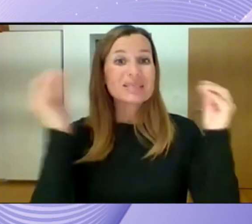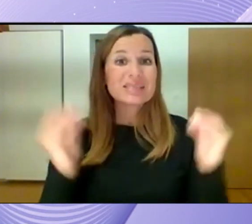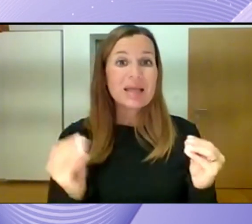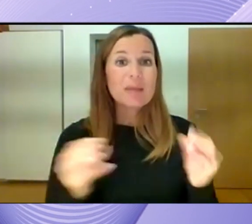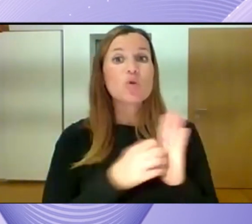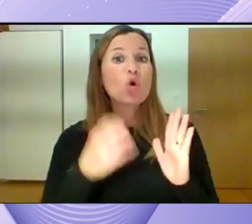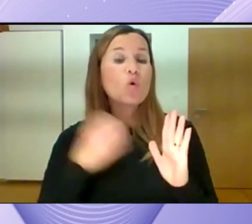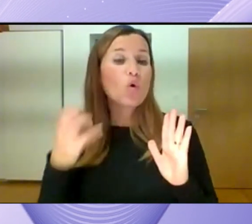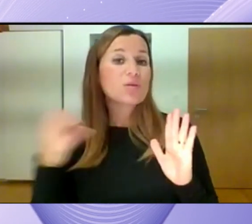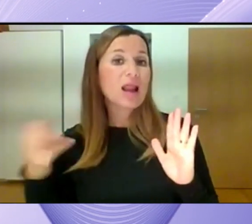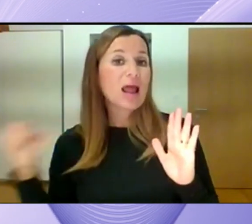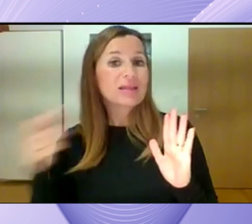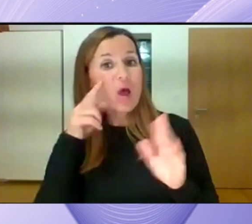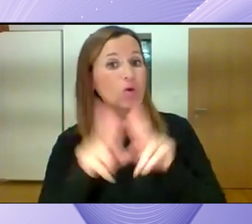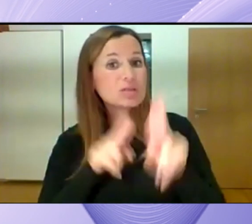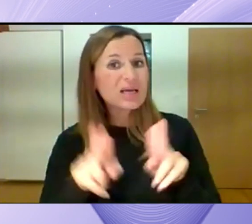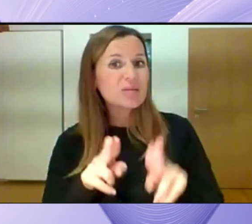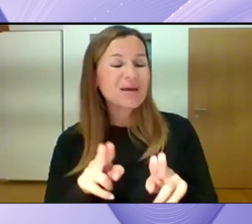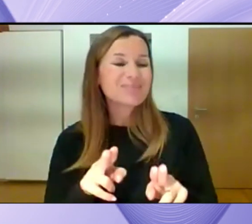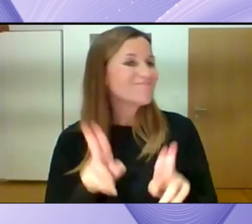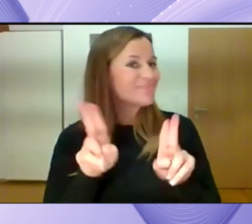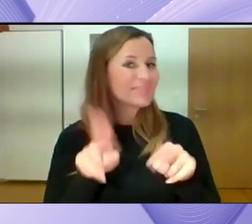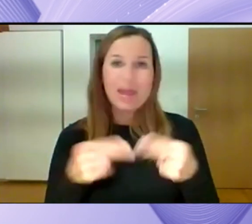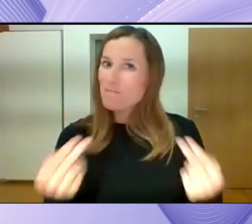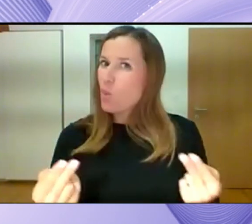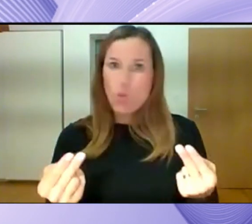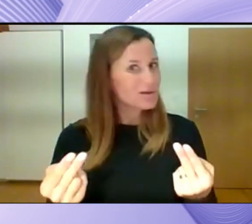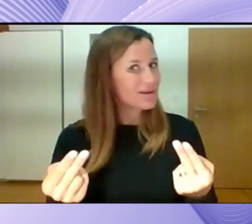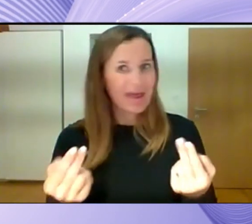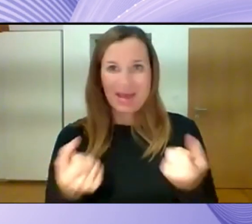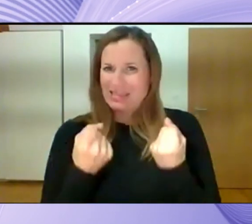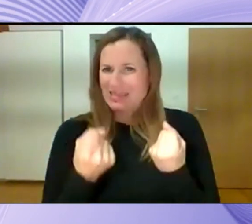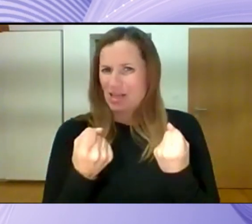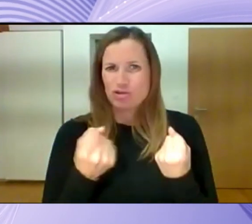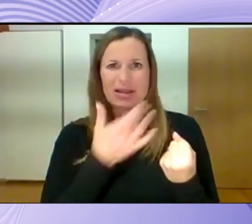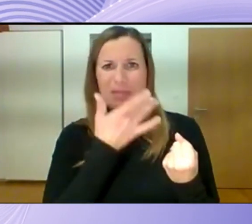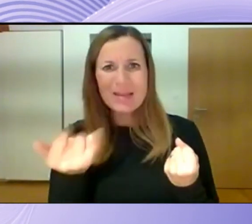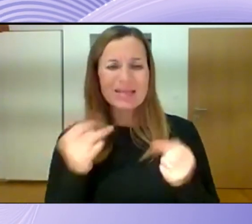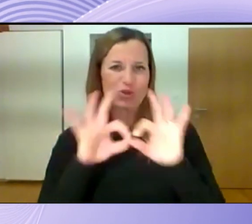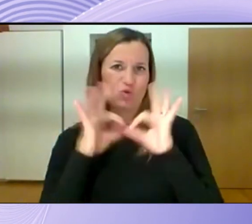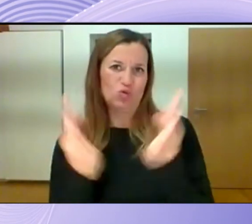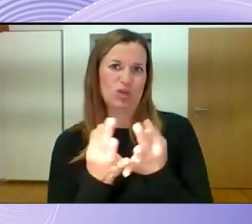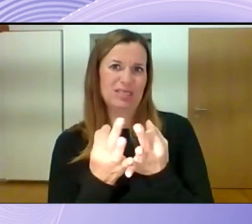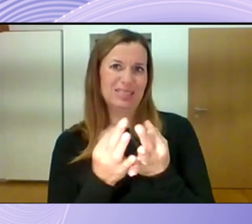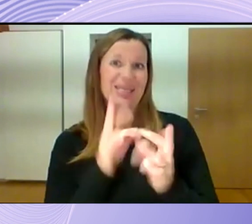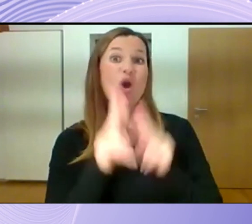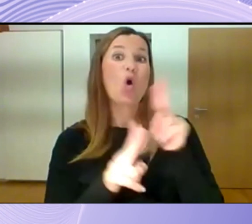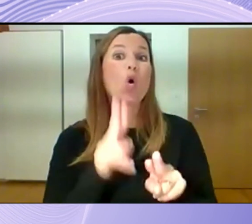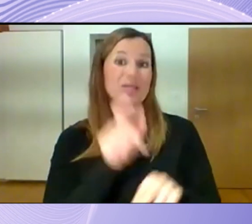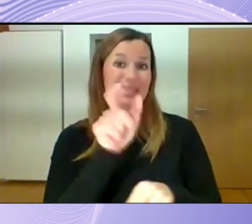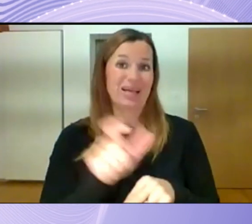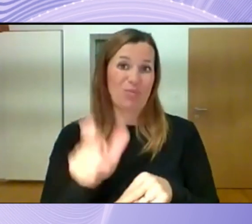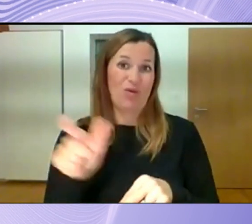dolgotrajne oskrbe ni vzdržen brez družinskih oskrbovalcev. Brez tega, da